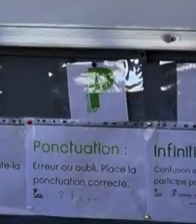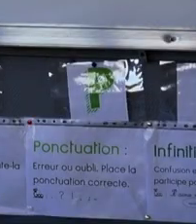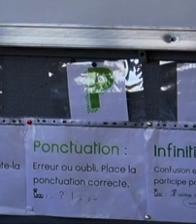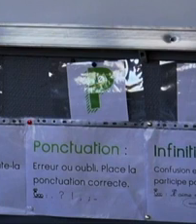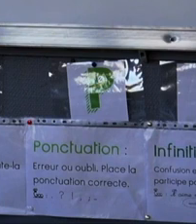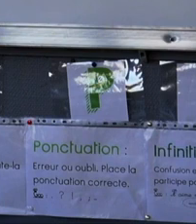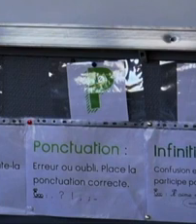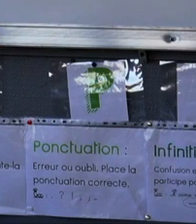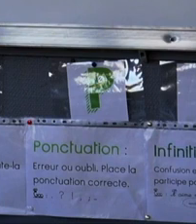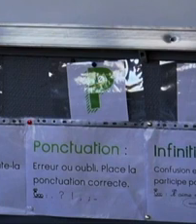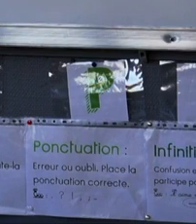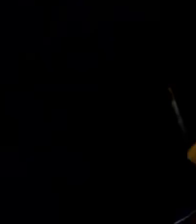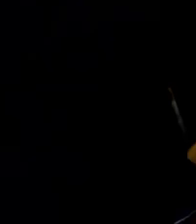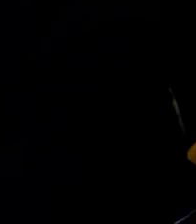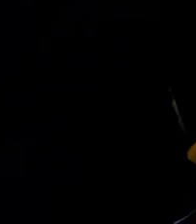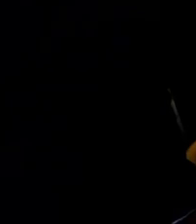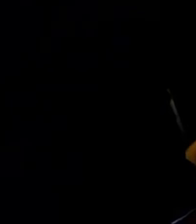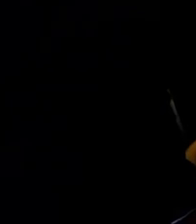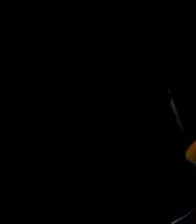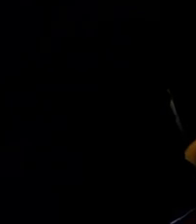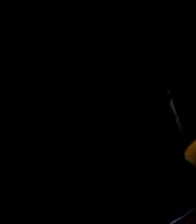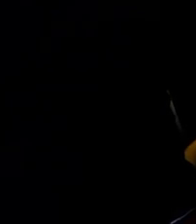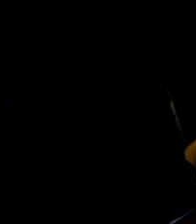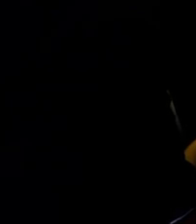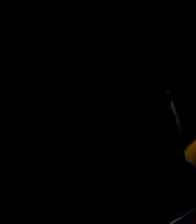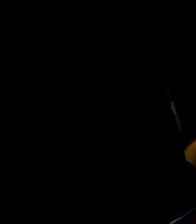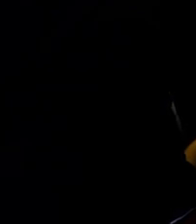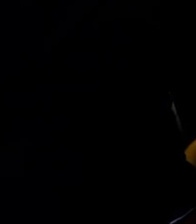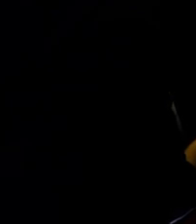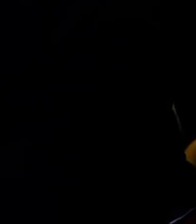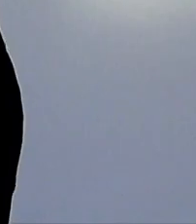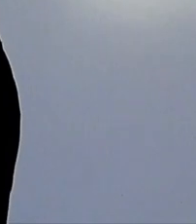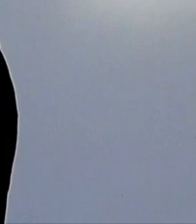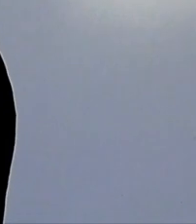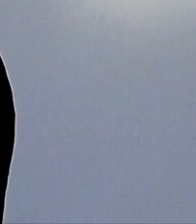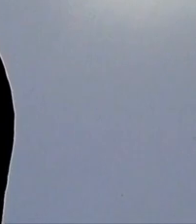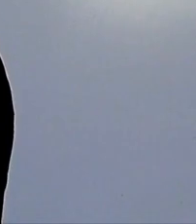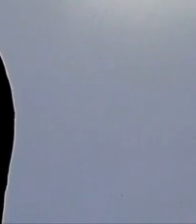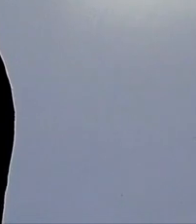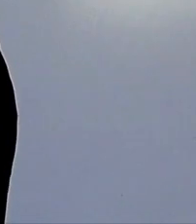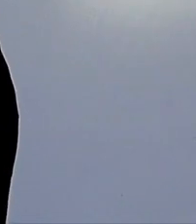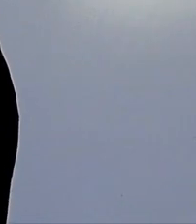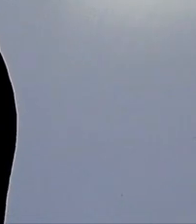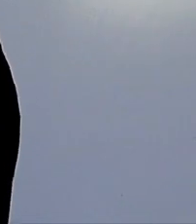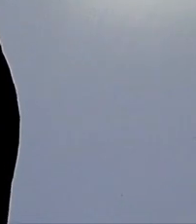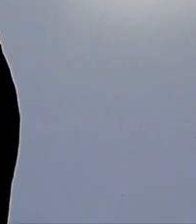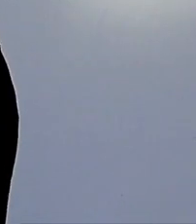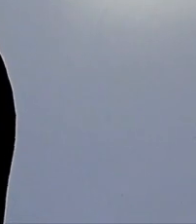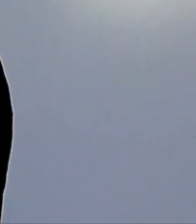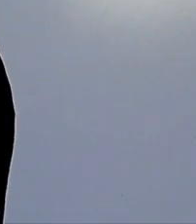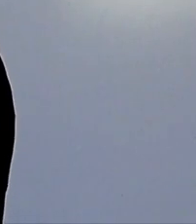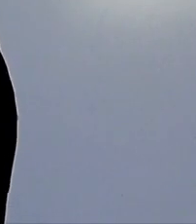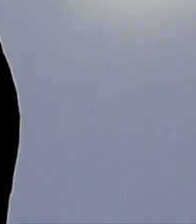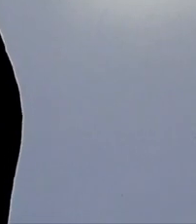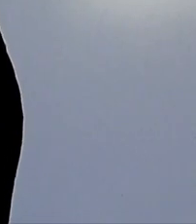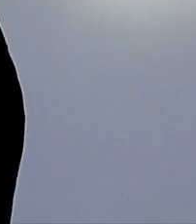vraiment avoir une adaptation aux besoins physiologiques des enfants. Pour les adolescents, il y a des études qui ont été faites dans des pays aux États-Unis ou